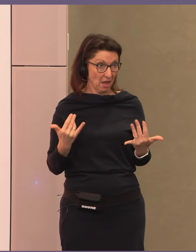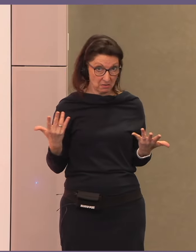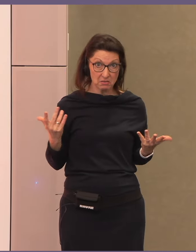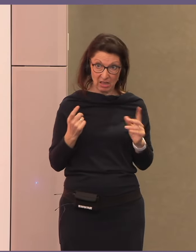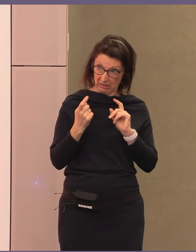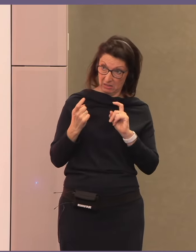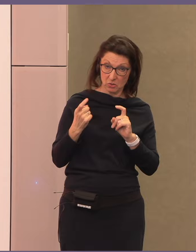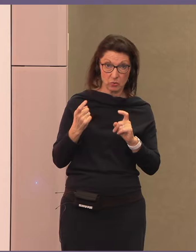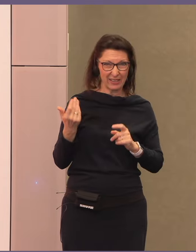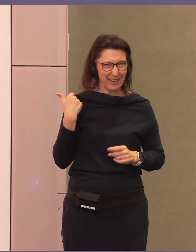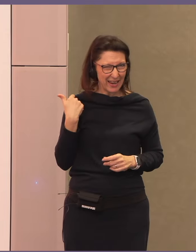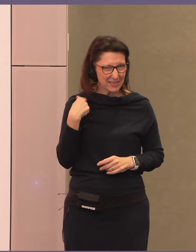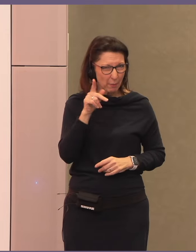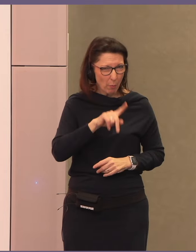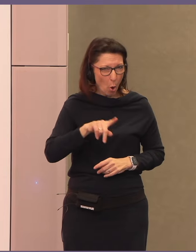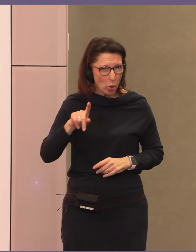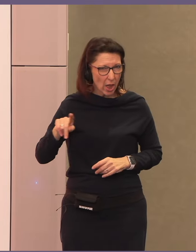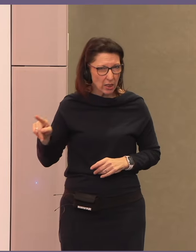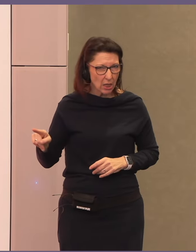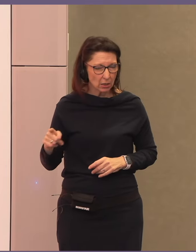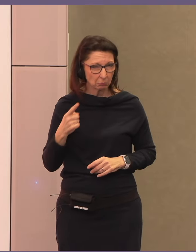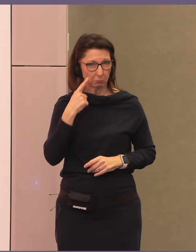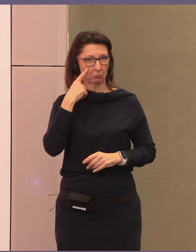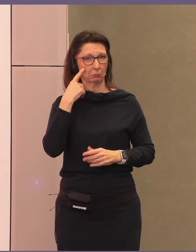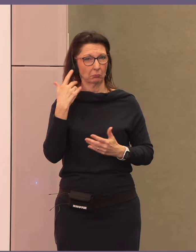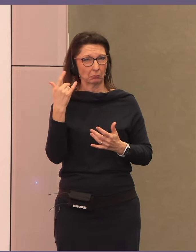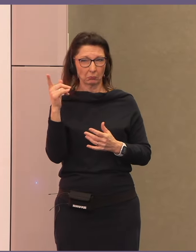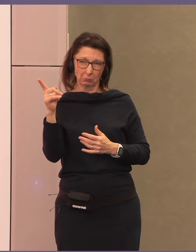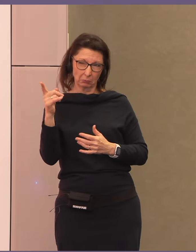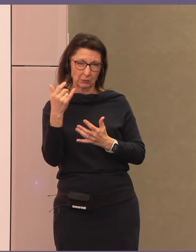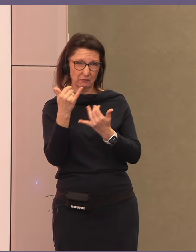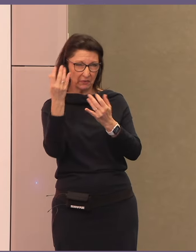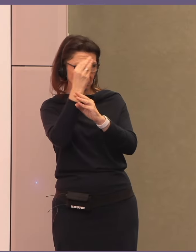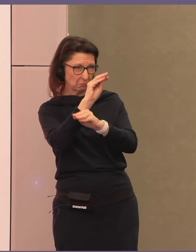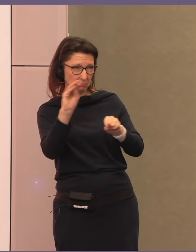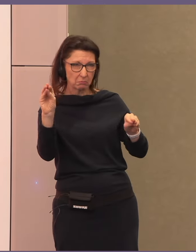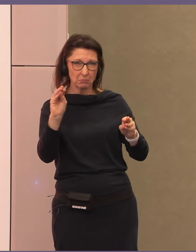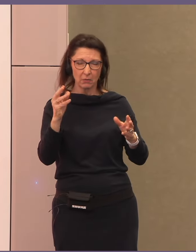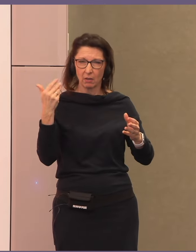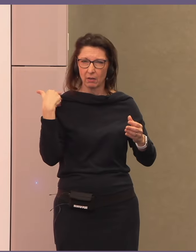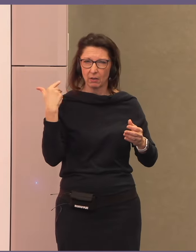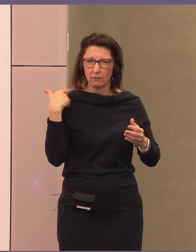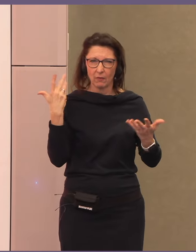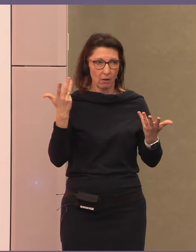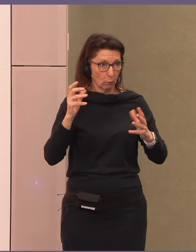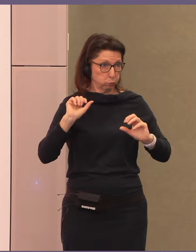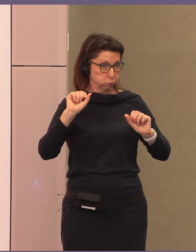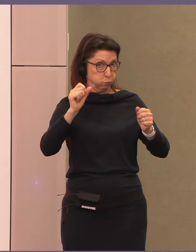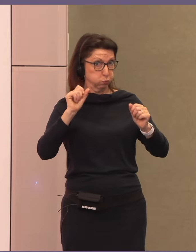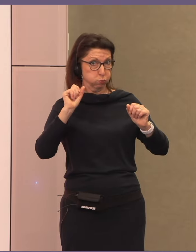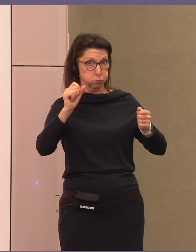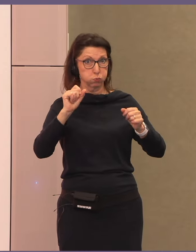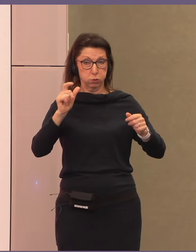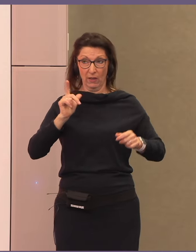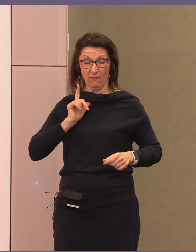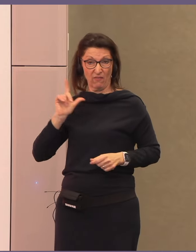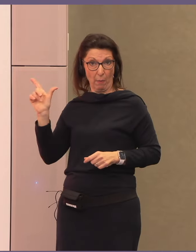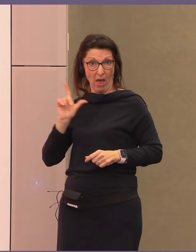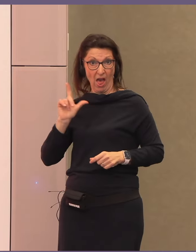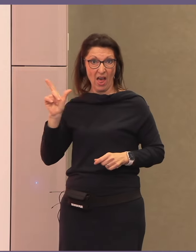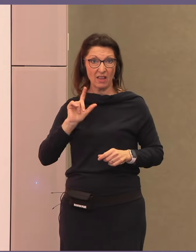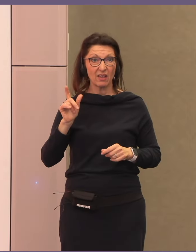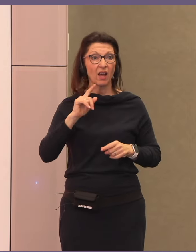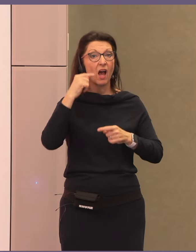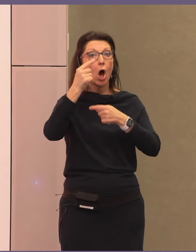Und ich habe es gemerkt in den letzten Monaten, wie das auch nach außen kommuniziert worden ist, in einer ganz großen Dynamik von Ewe und von mir, das